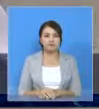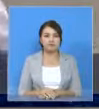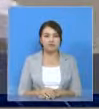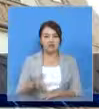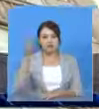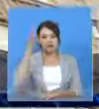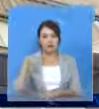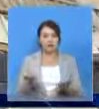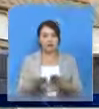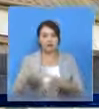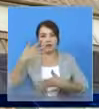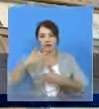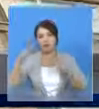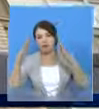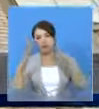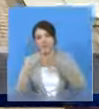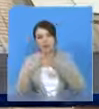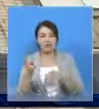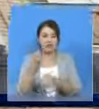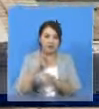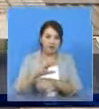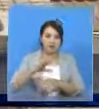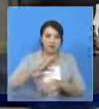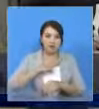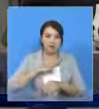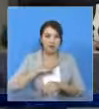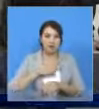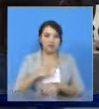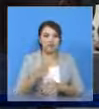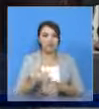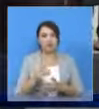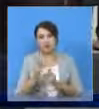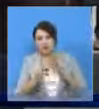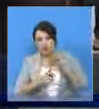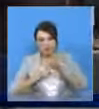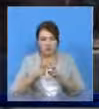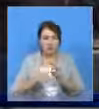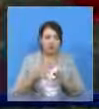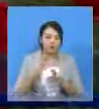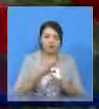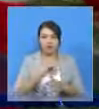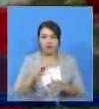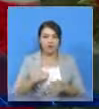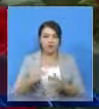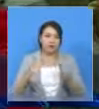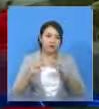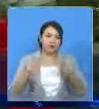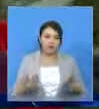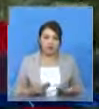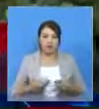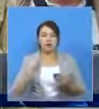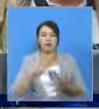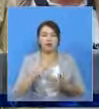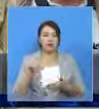Memorialdı tahta mına bir köp qabatlı tırğın üydin kireberisine ornatıldı. Ataqta hirurg közi tirisinde osı mekenjayda tırğan.